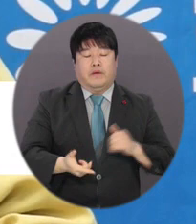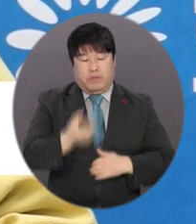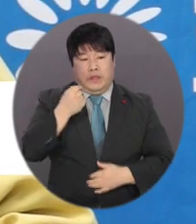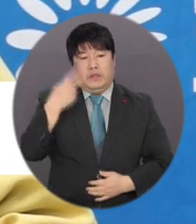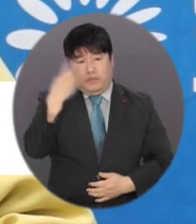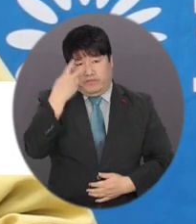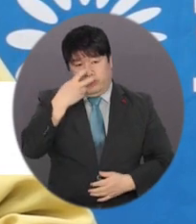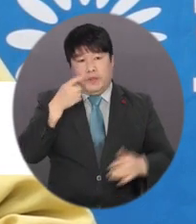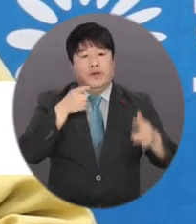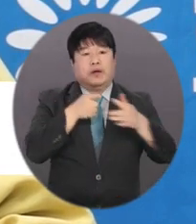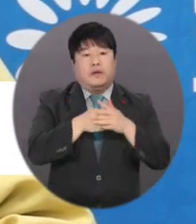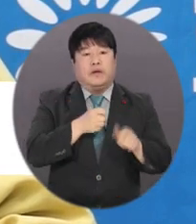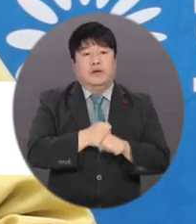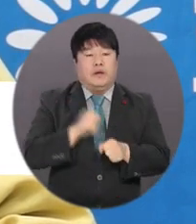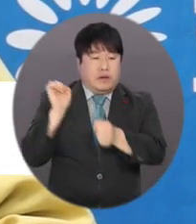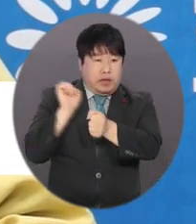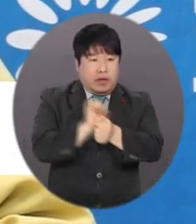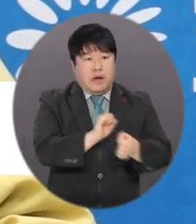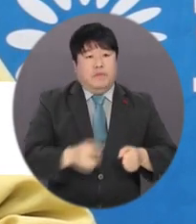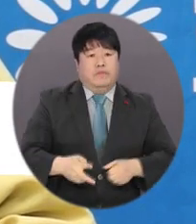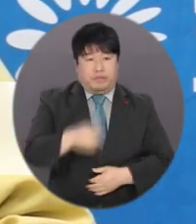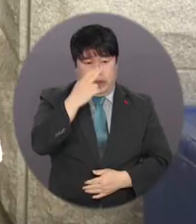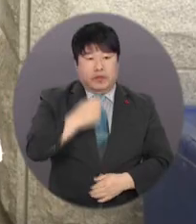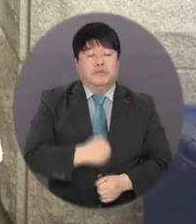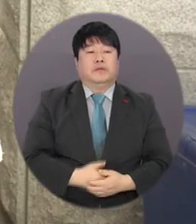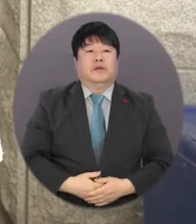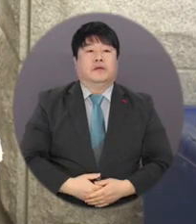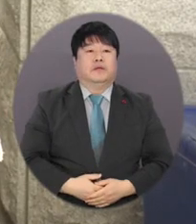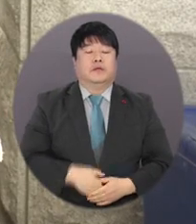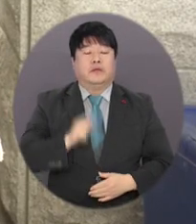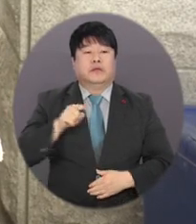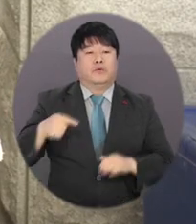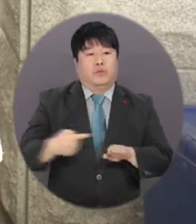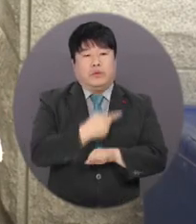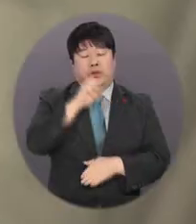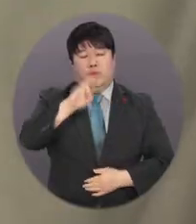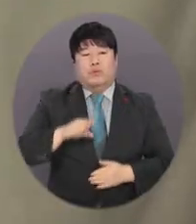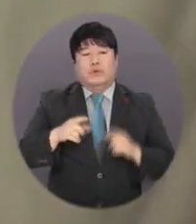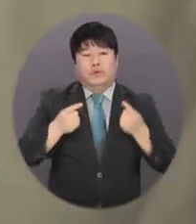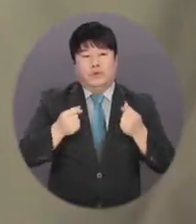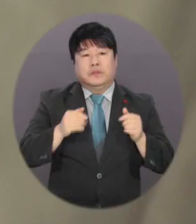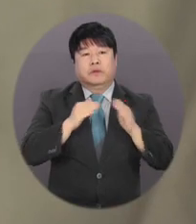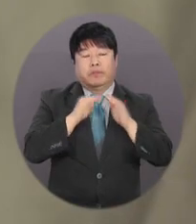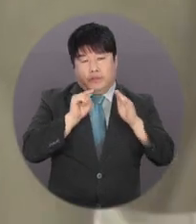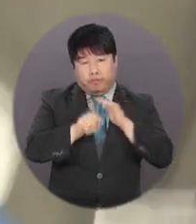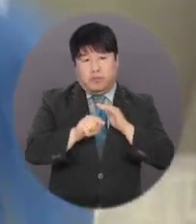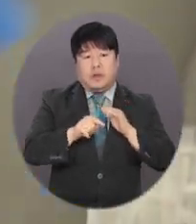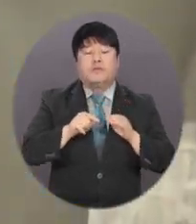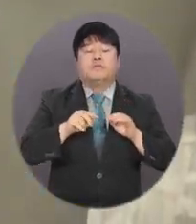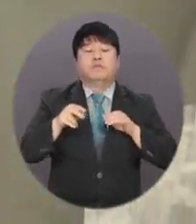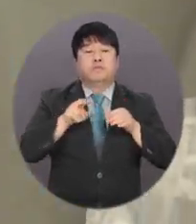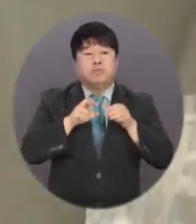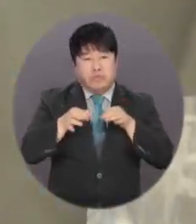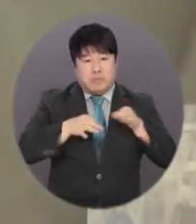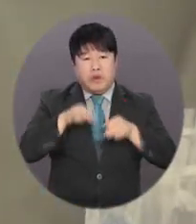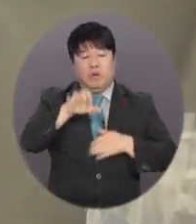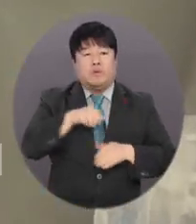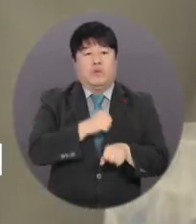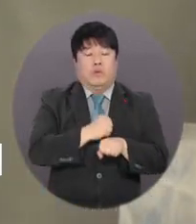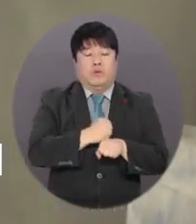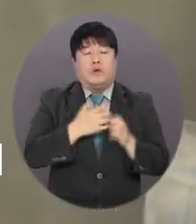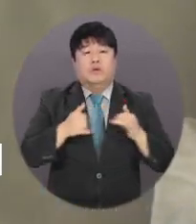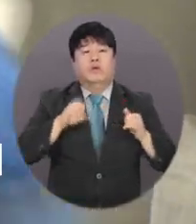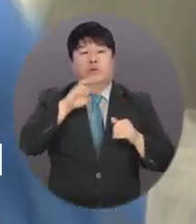파악해서 감염 거리를 끌어내겠습니다. 이외에도 광주 유사 방문 판매업소 방문자나 광주